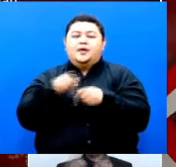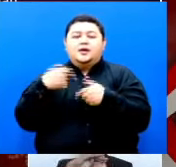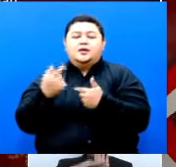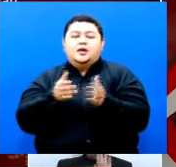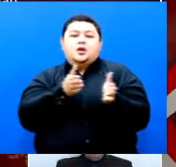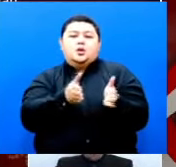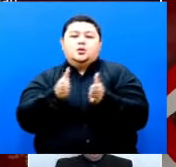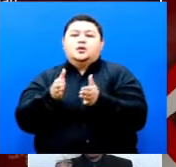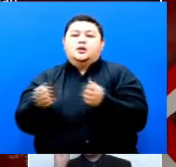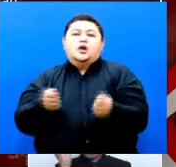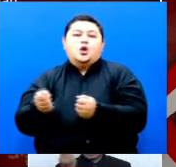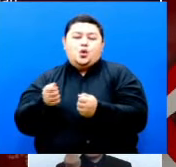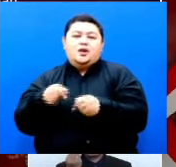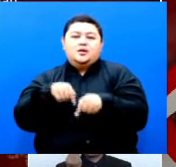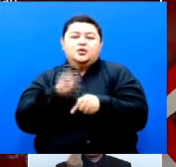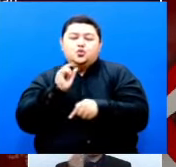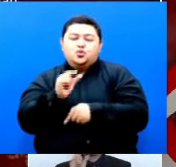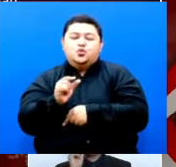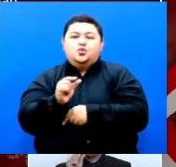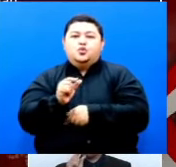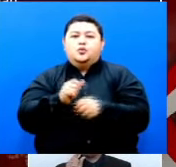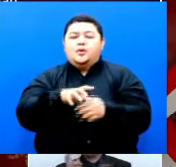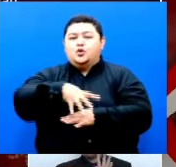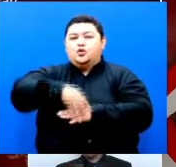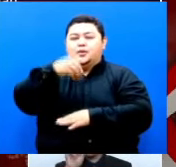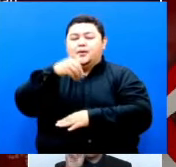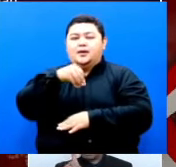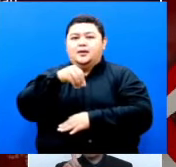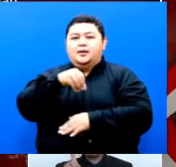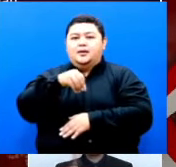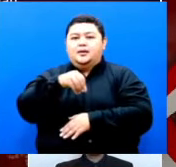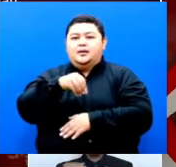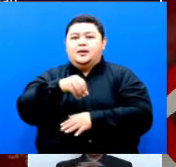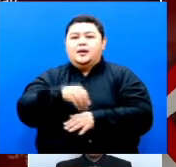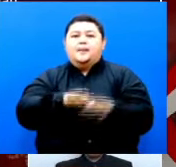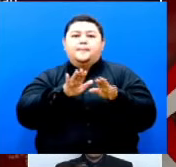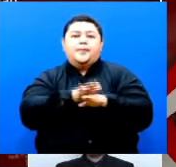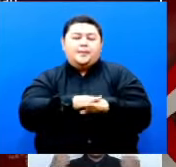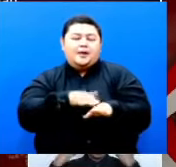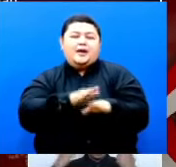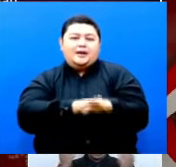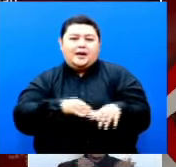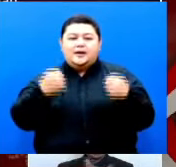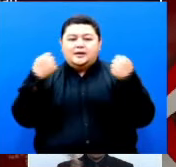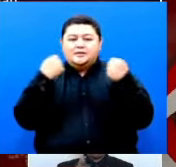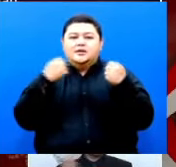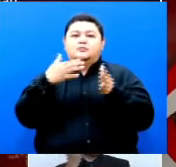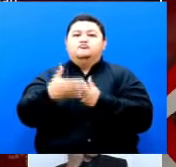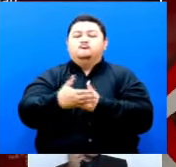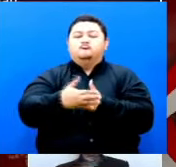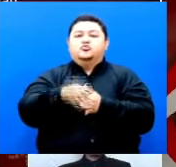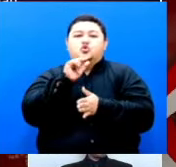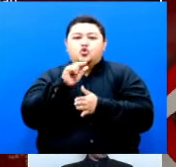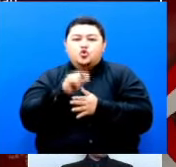memprioritaskanpemeliharaankesehatanmelalui pengobatanpreventifyangamandanberadab.